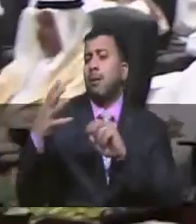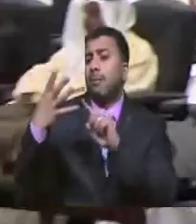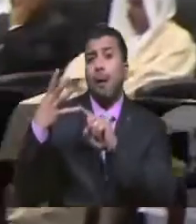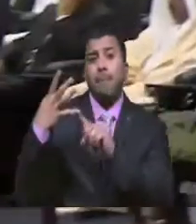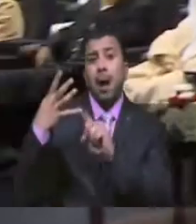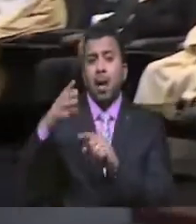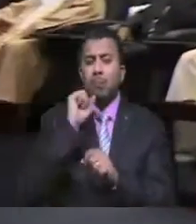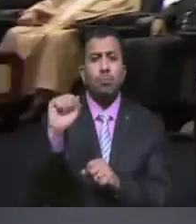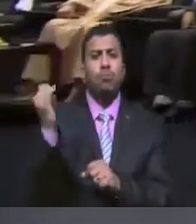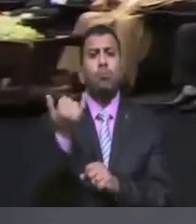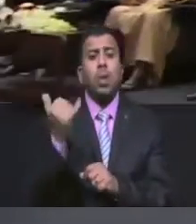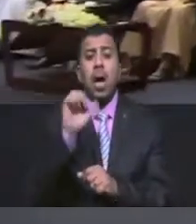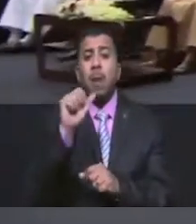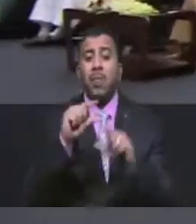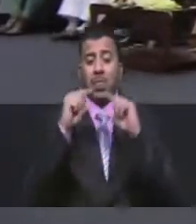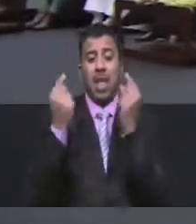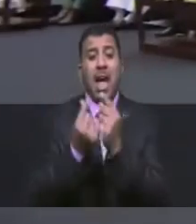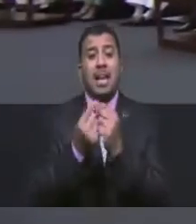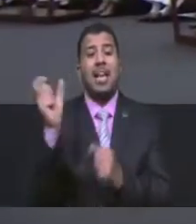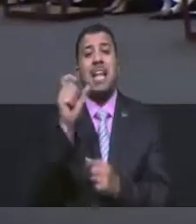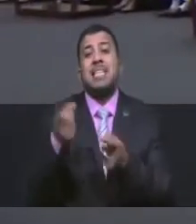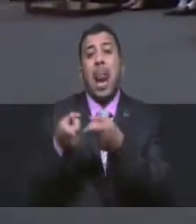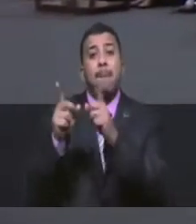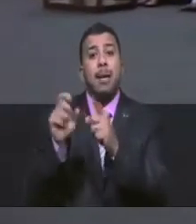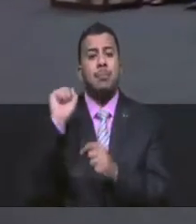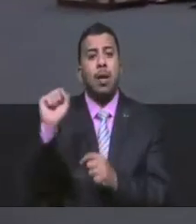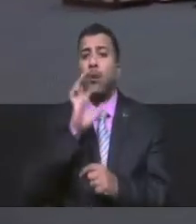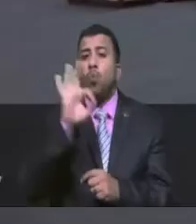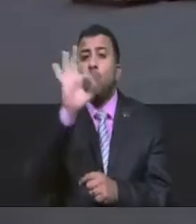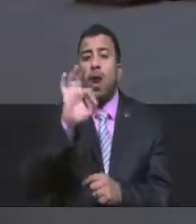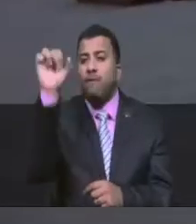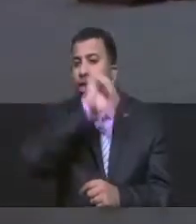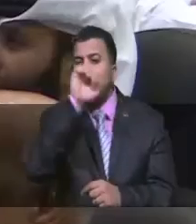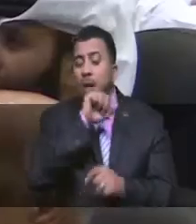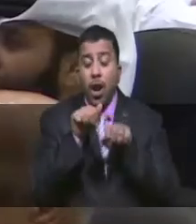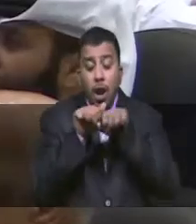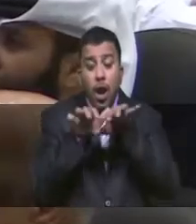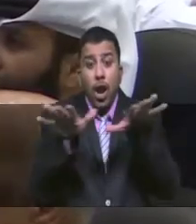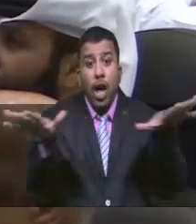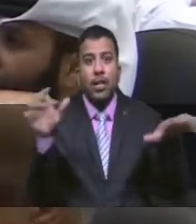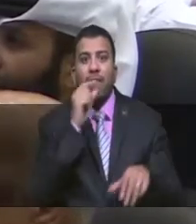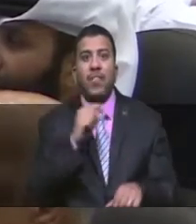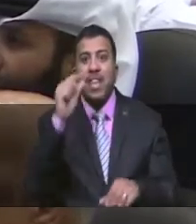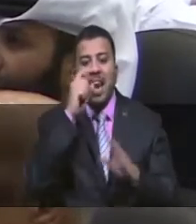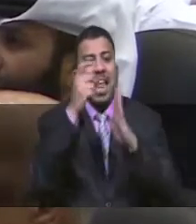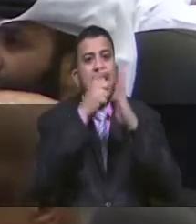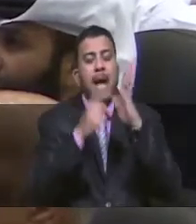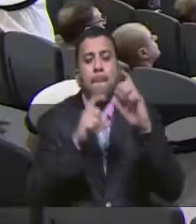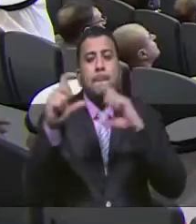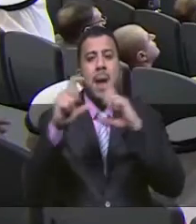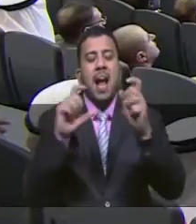الرابعة الدور الذي تقوم به دائرة الشؤون الإسلامية بإمارة شارقة في نشر الفقه المصرفي